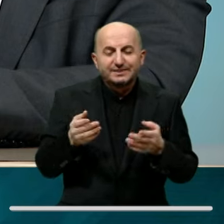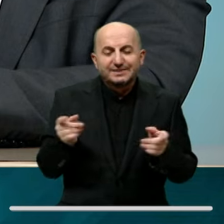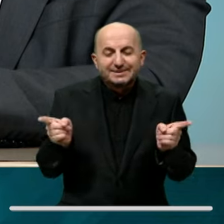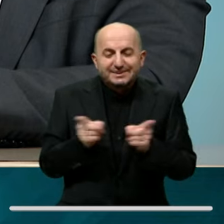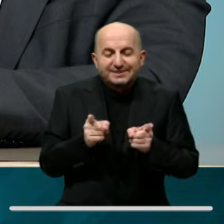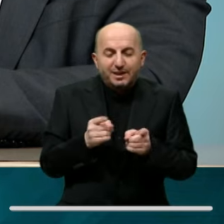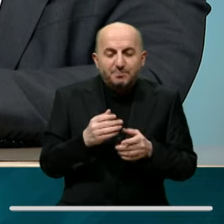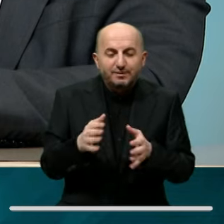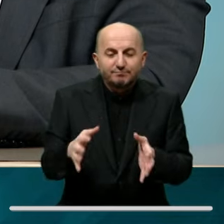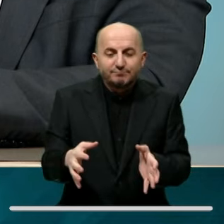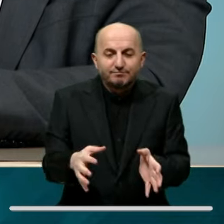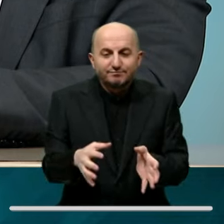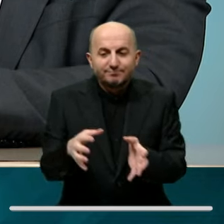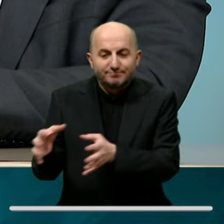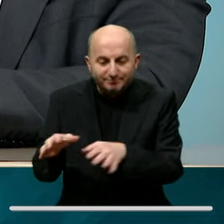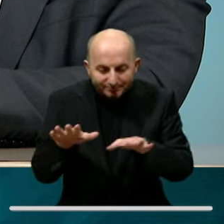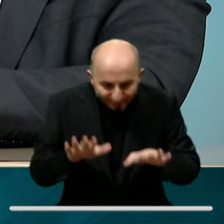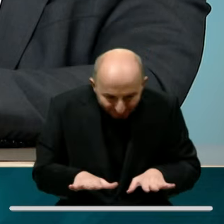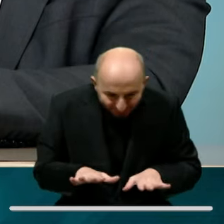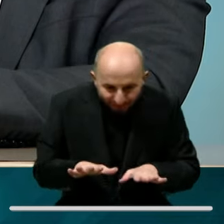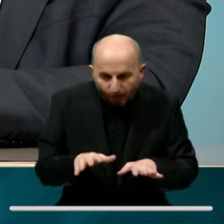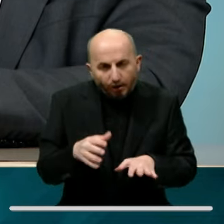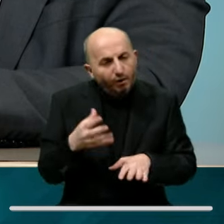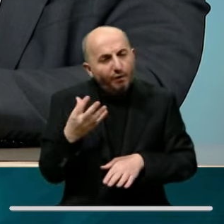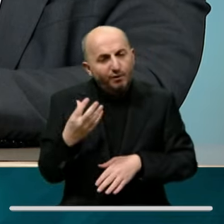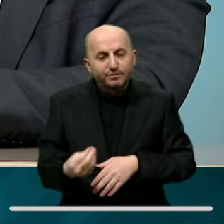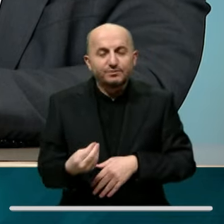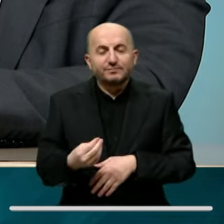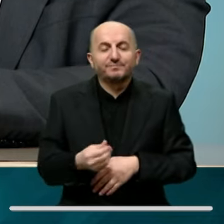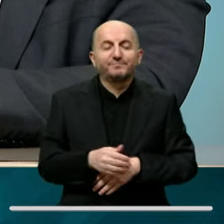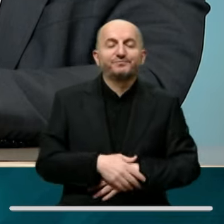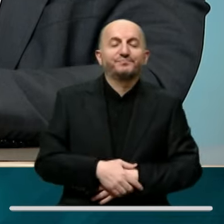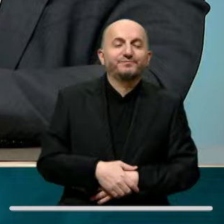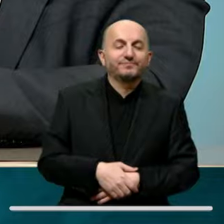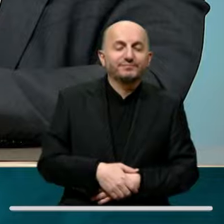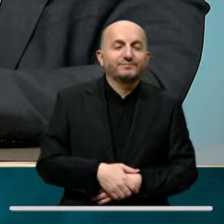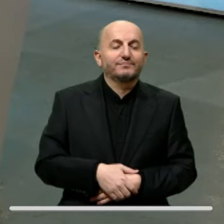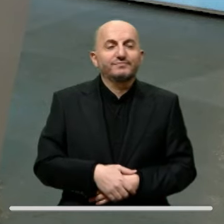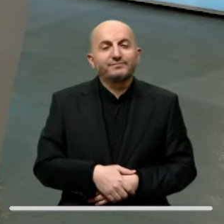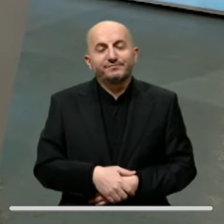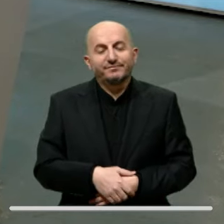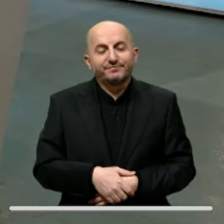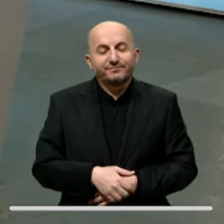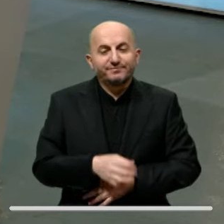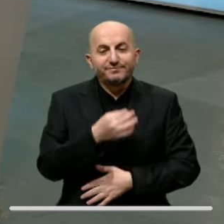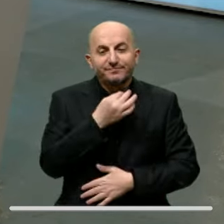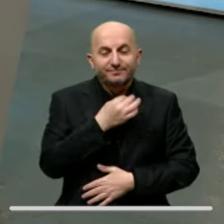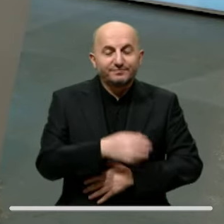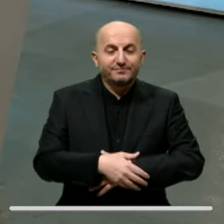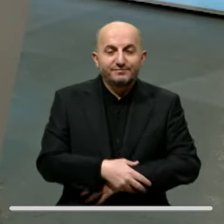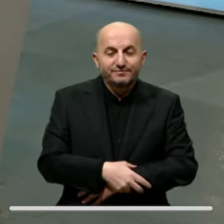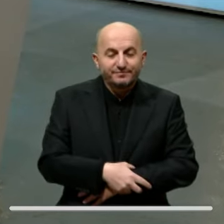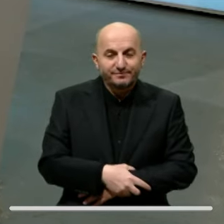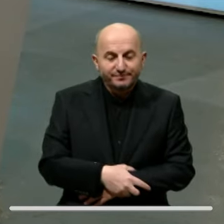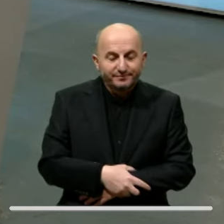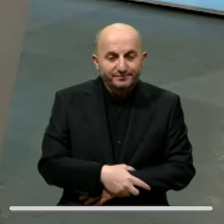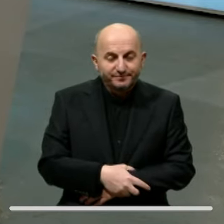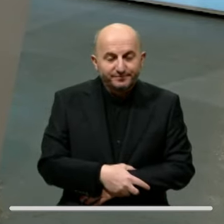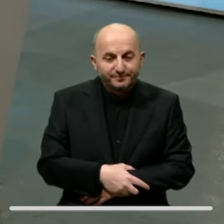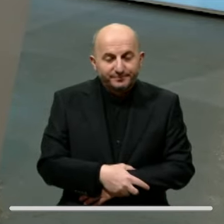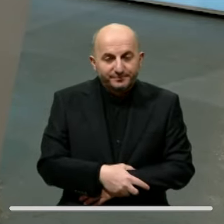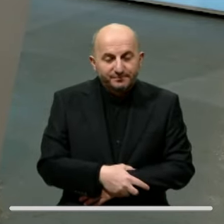bir hareketle, ani bir hareketle onuru biraz kenara itebilir. Eyvallah hocam, teşekkür ederiz. Mevlüt Bey'in selamları